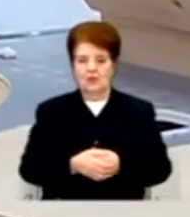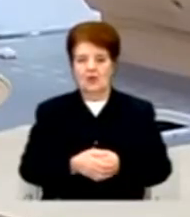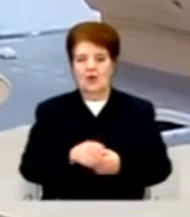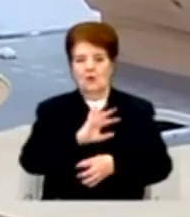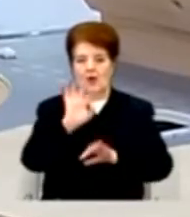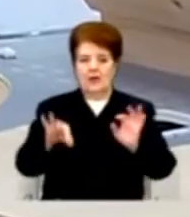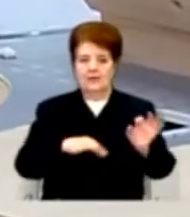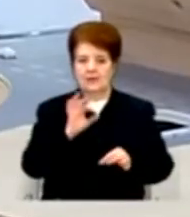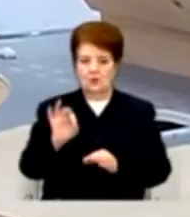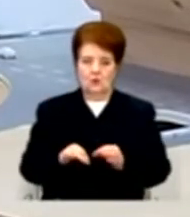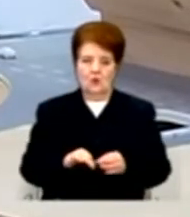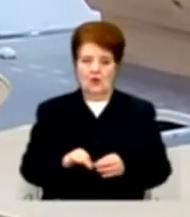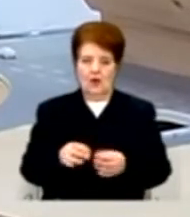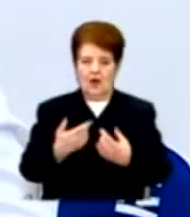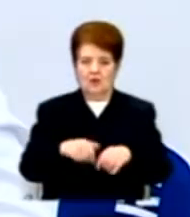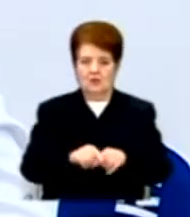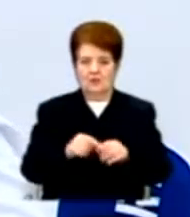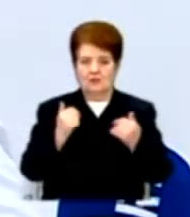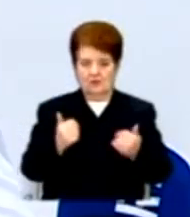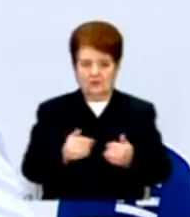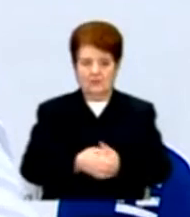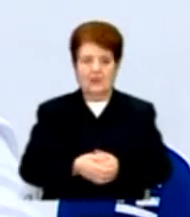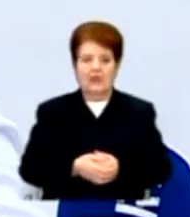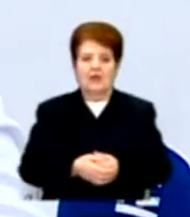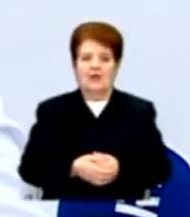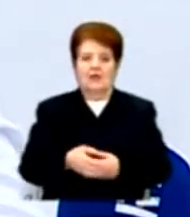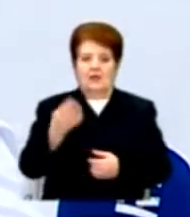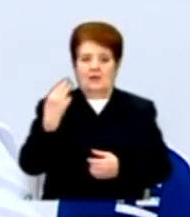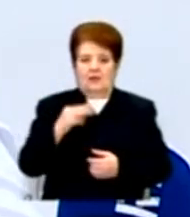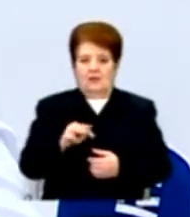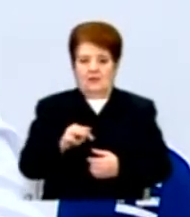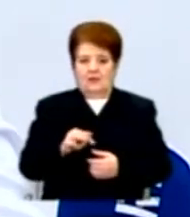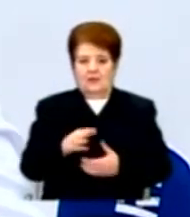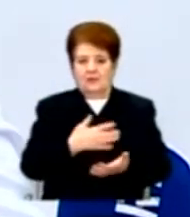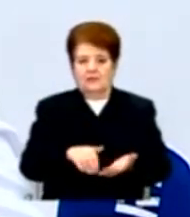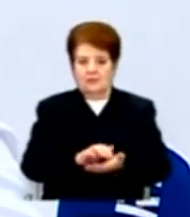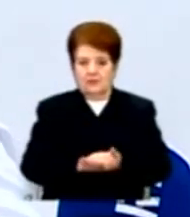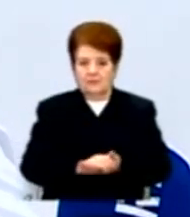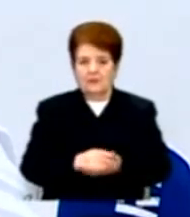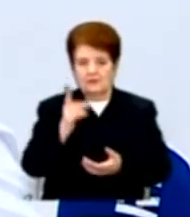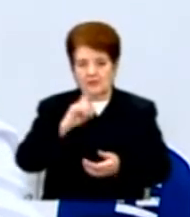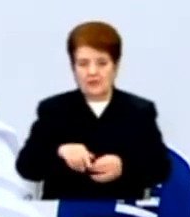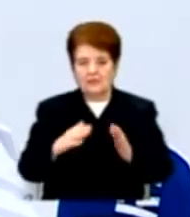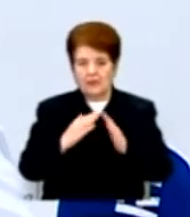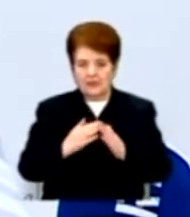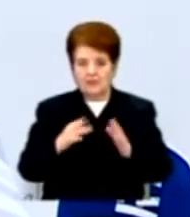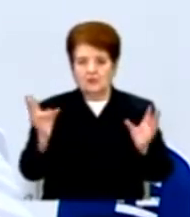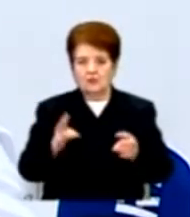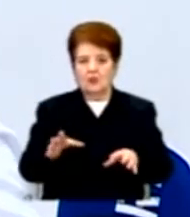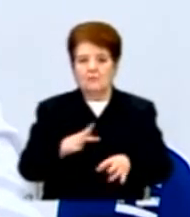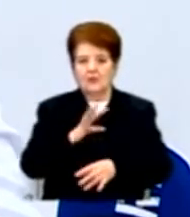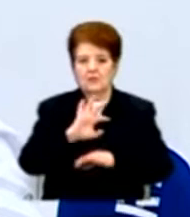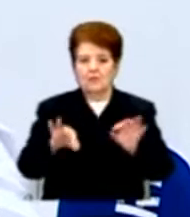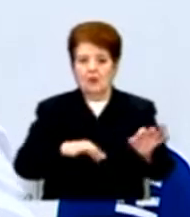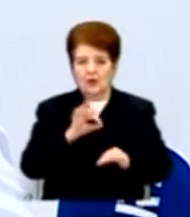arhitectură, spunem așa, sustenabilă. Принцип проектирования – модульная схема. Это значит, что здание должно быть спроектировано